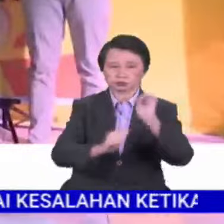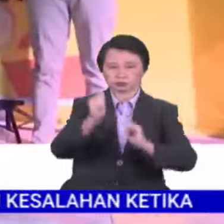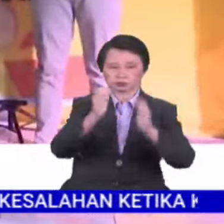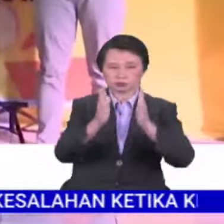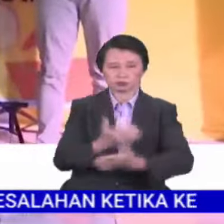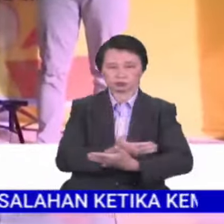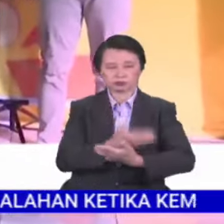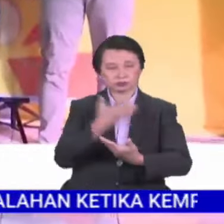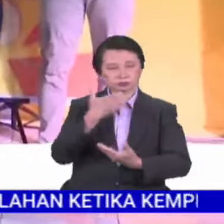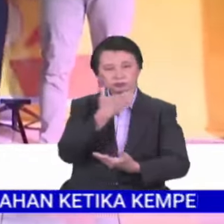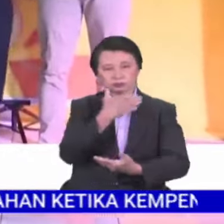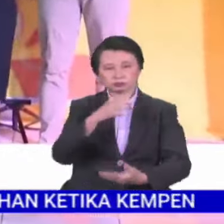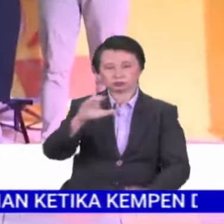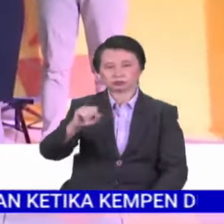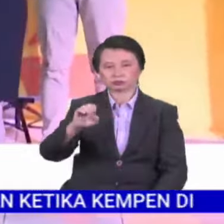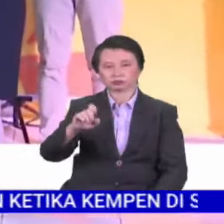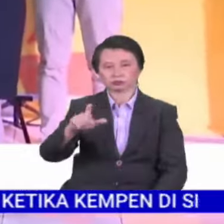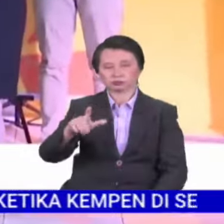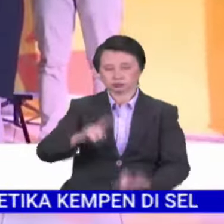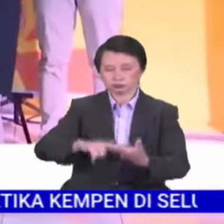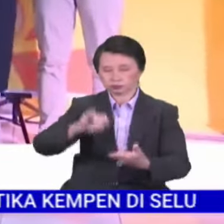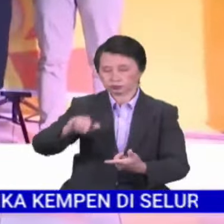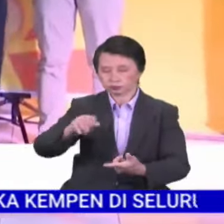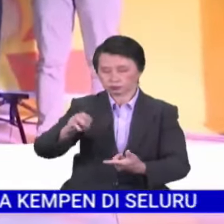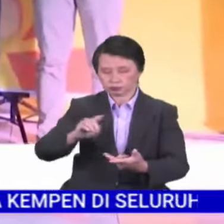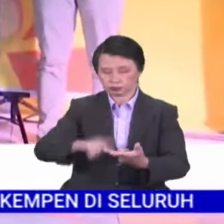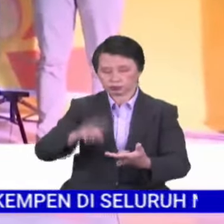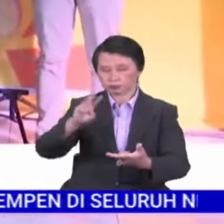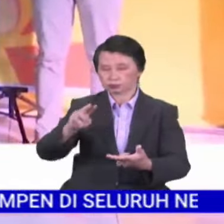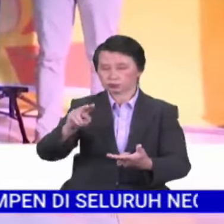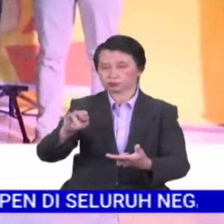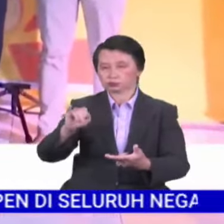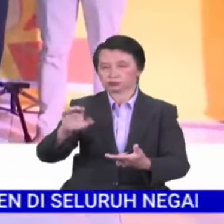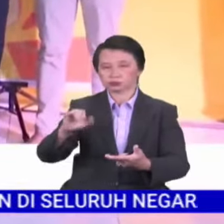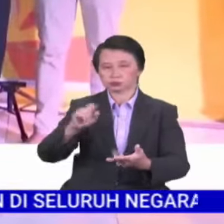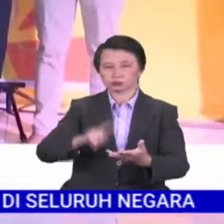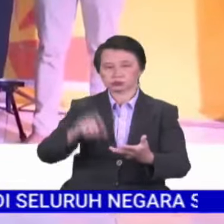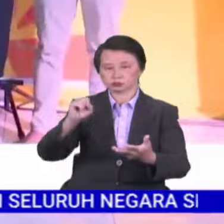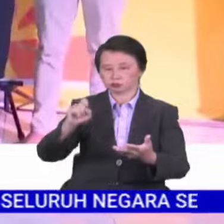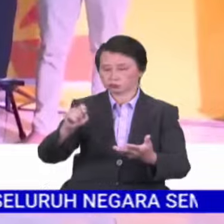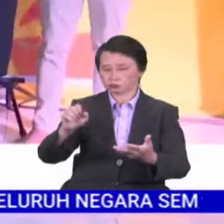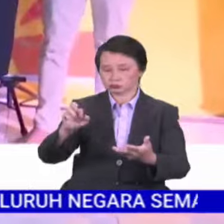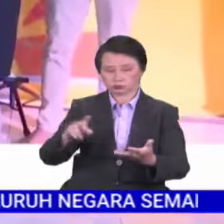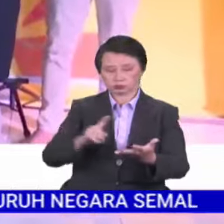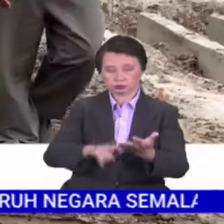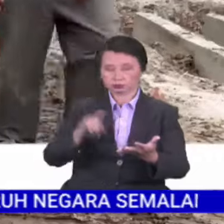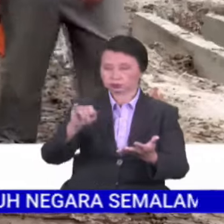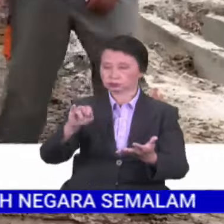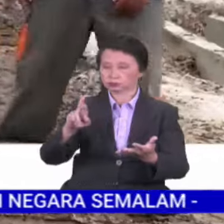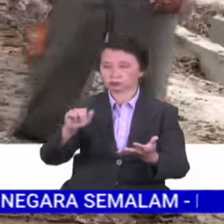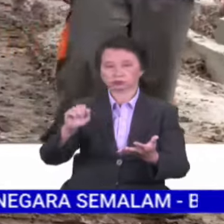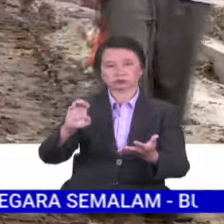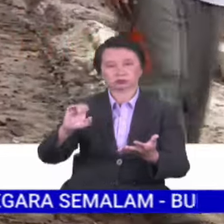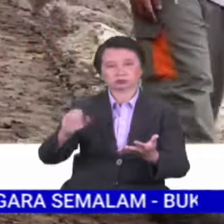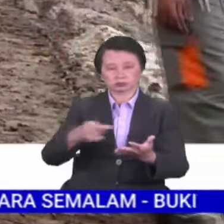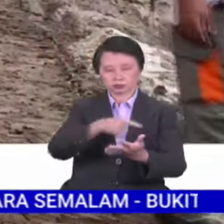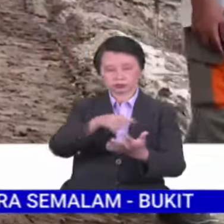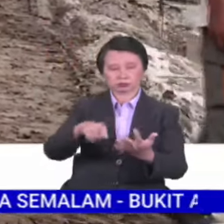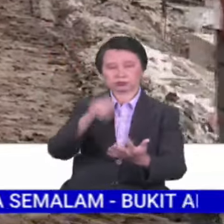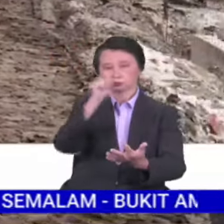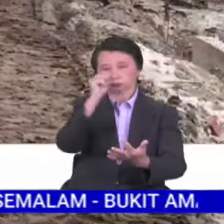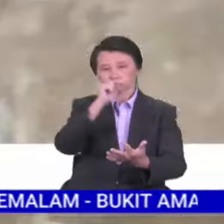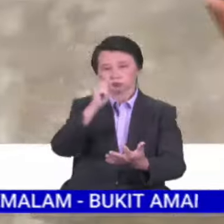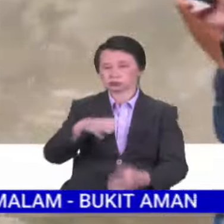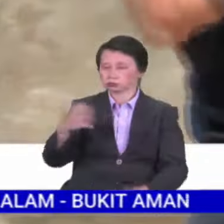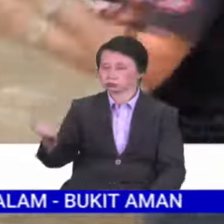Sarawak seperti Florence Low, Jimmy Nyaing, Nicole Itamedin, Stephen Mel dan Richard George. Terdahulu, Nasrul Hakim